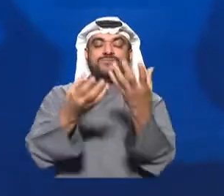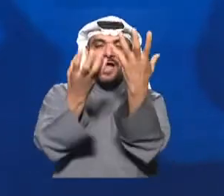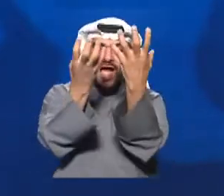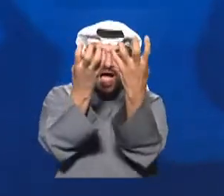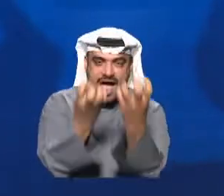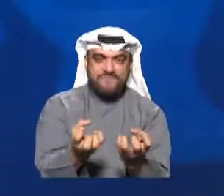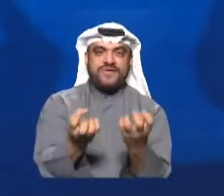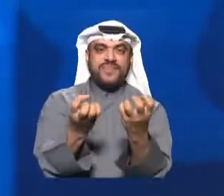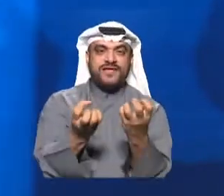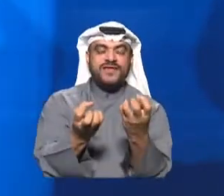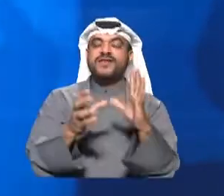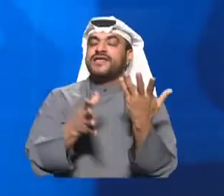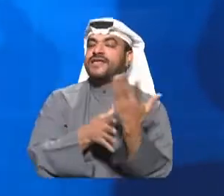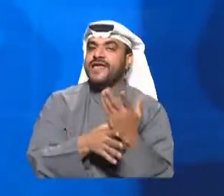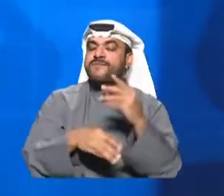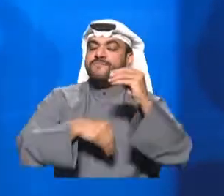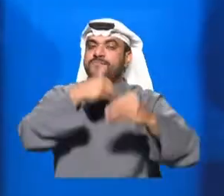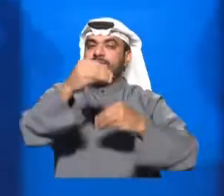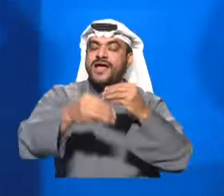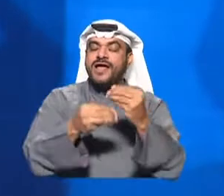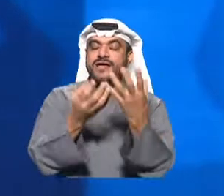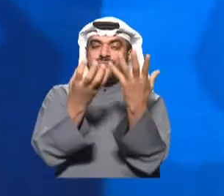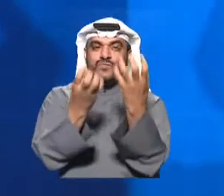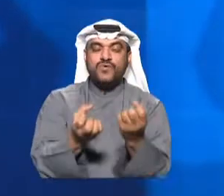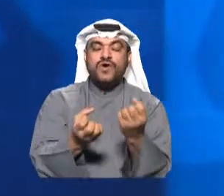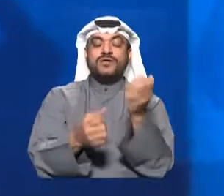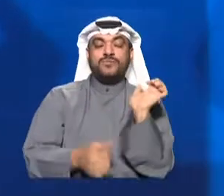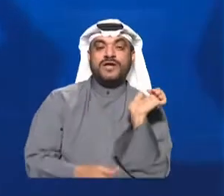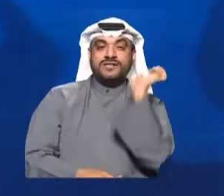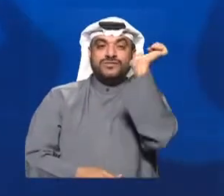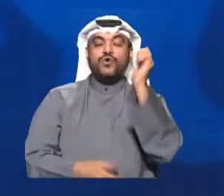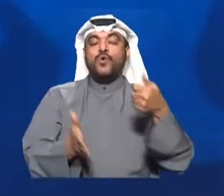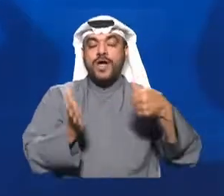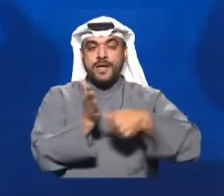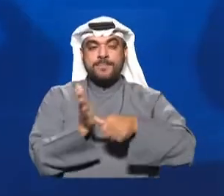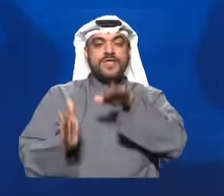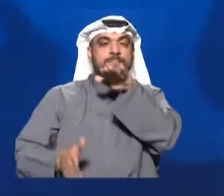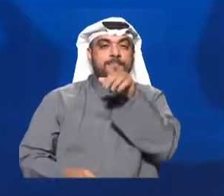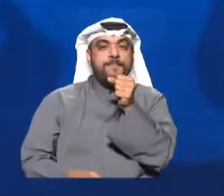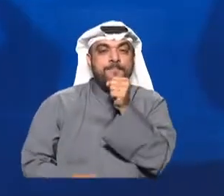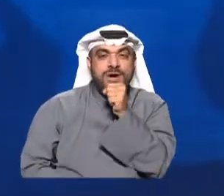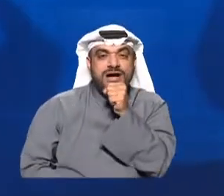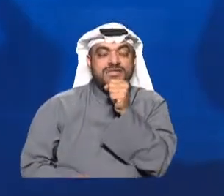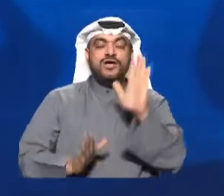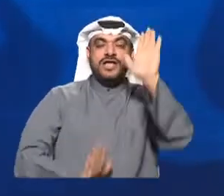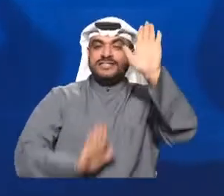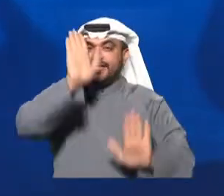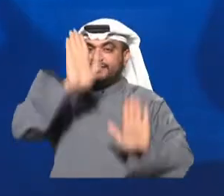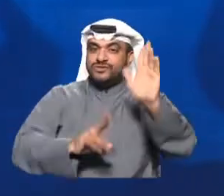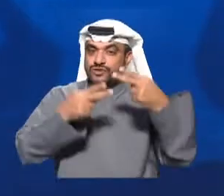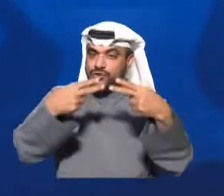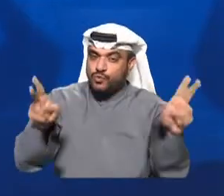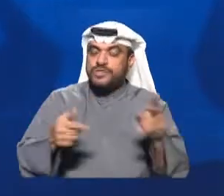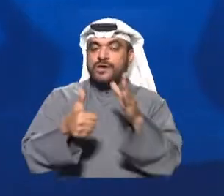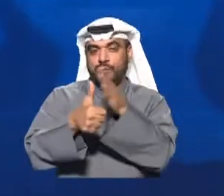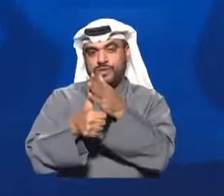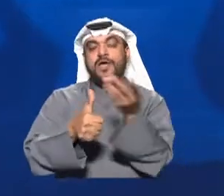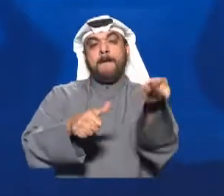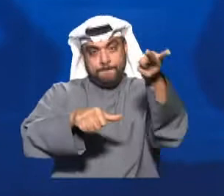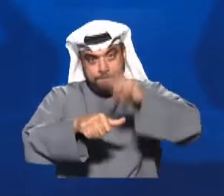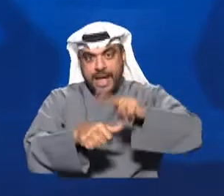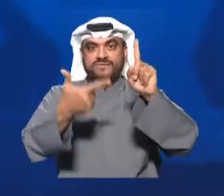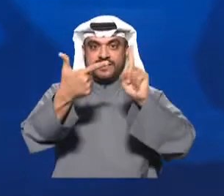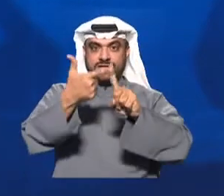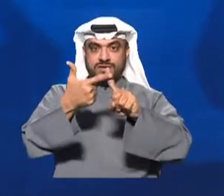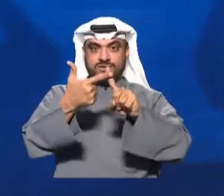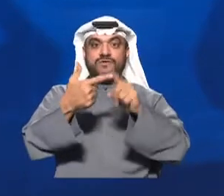كلفة الاستبدال على المؤمن عليهم وأصحاب المعاشات التقاعدية في مداولته الأولى. وأعلن رئيس مجلس